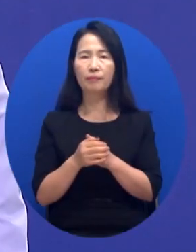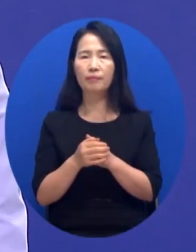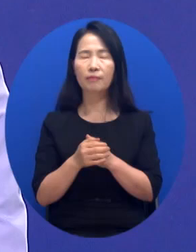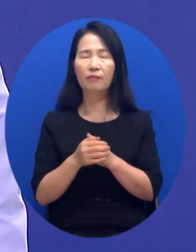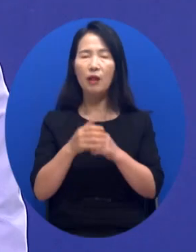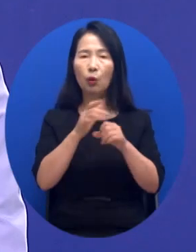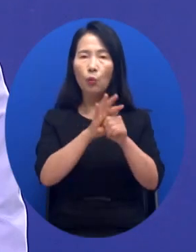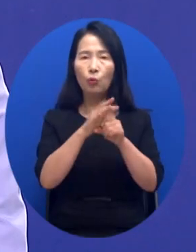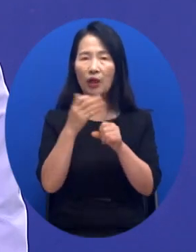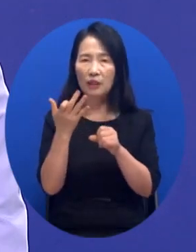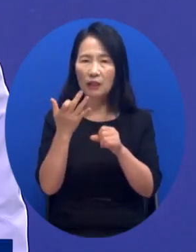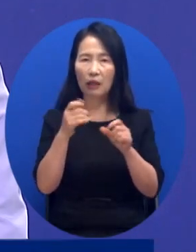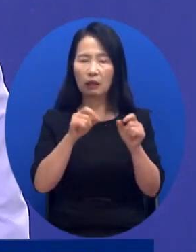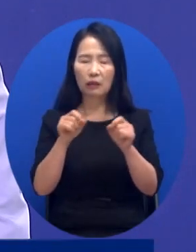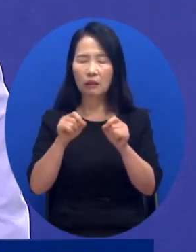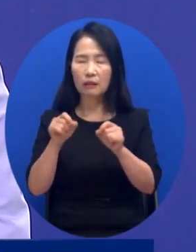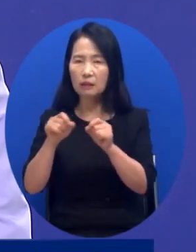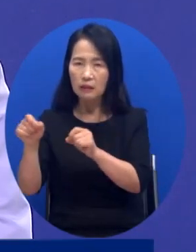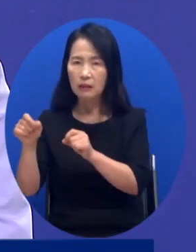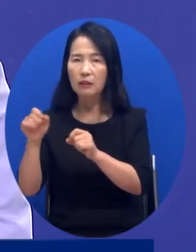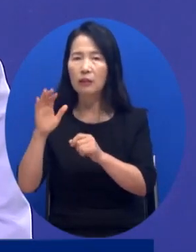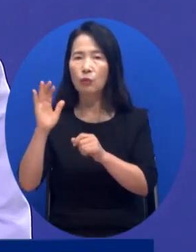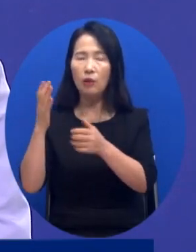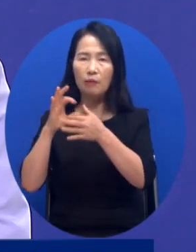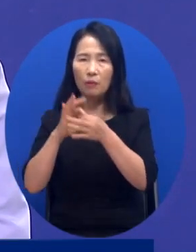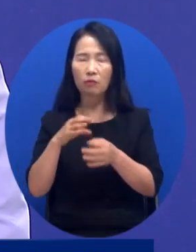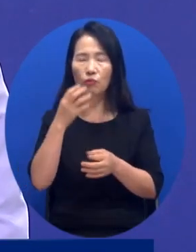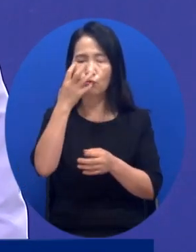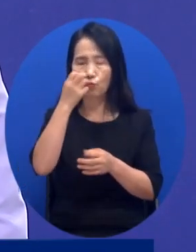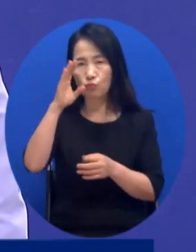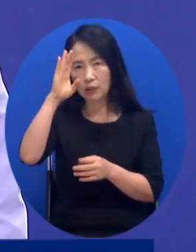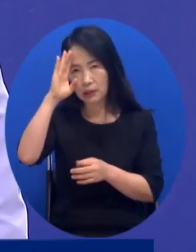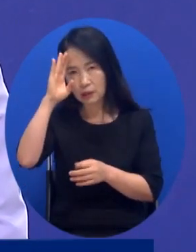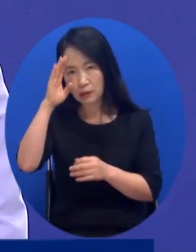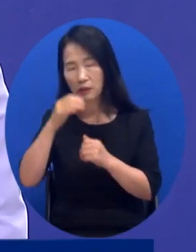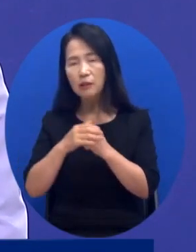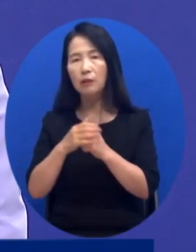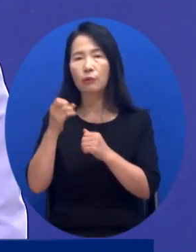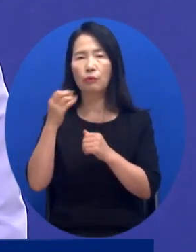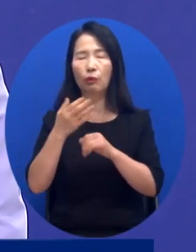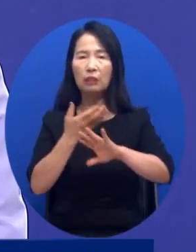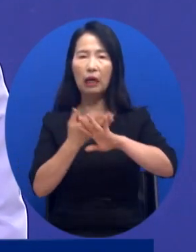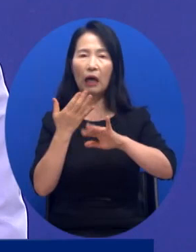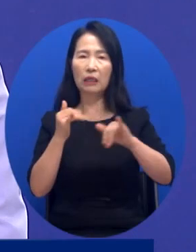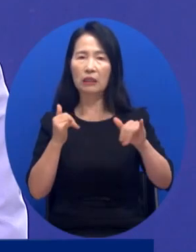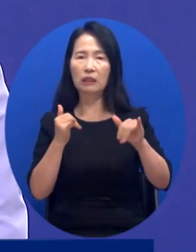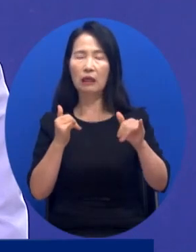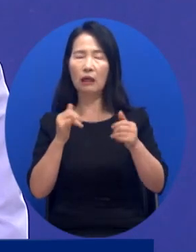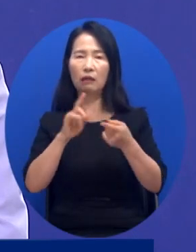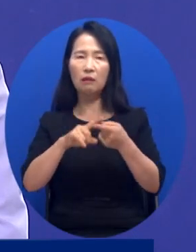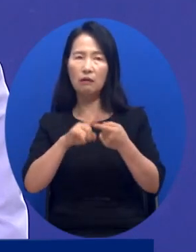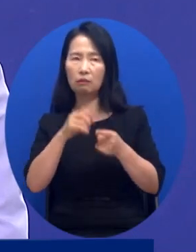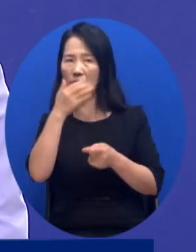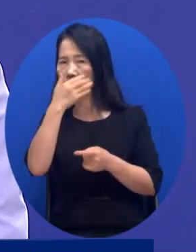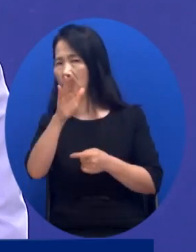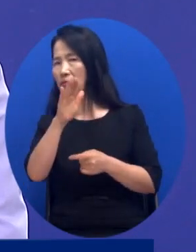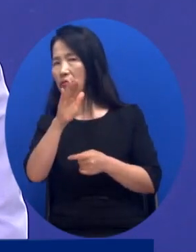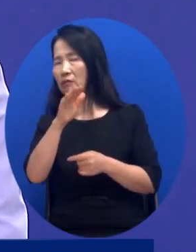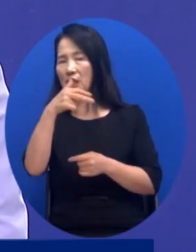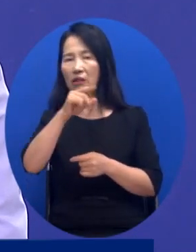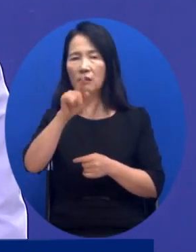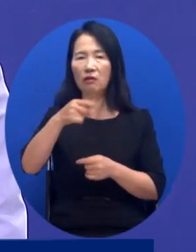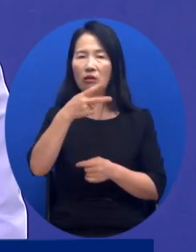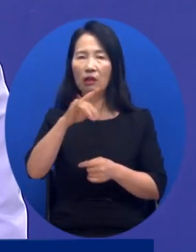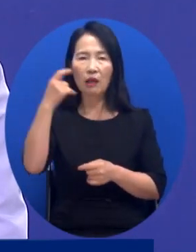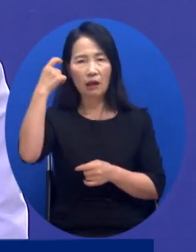코로나 사태가 장기화하면서 우울증을 호소하거나 타인에 대해 적대심을 보이는 등 많은 사회적